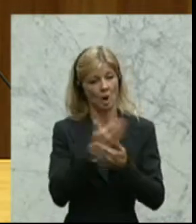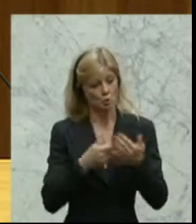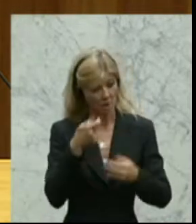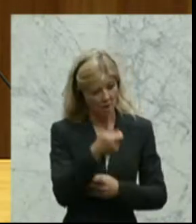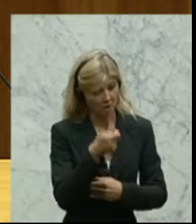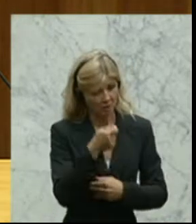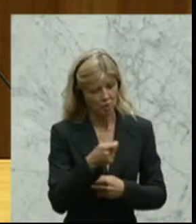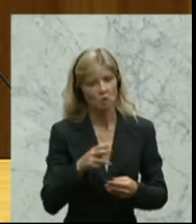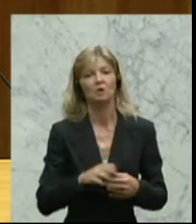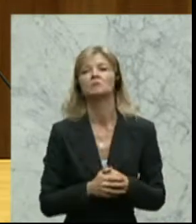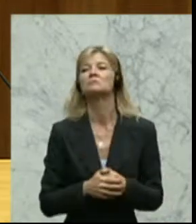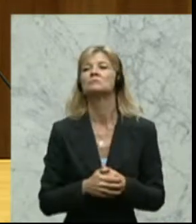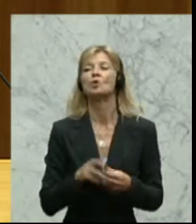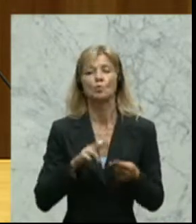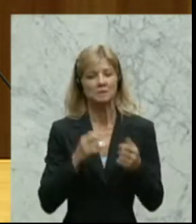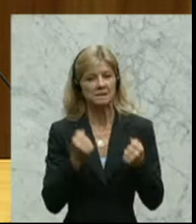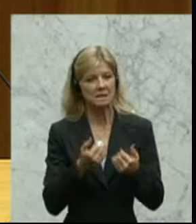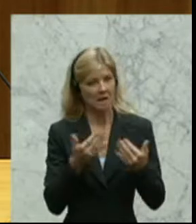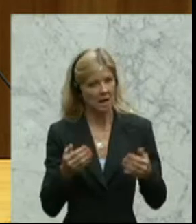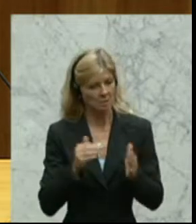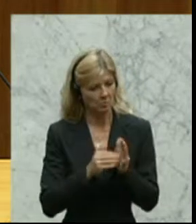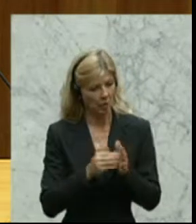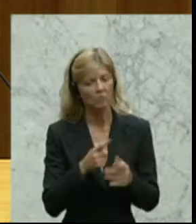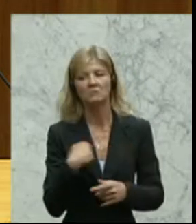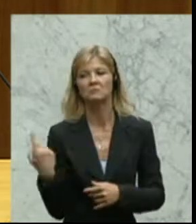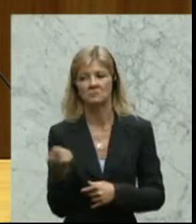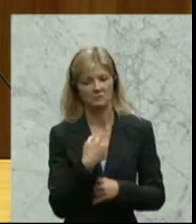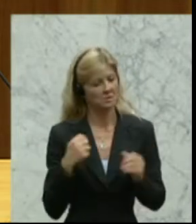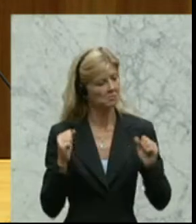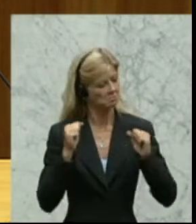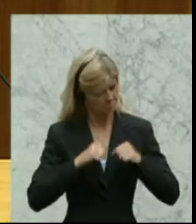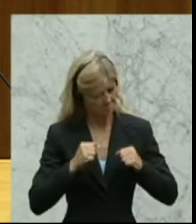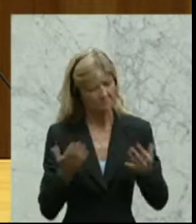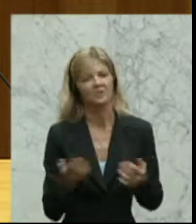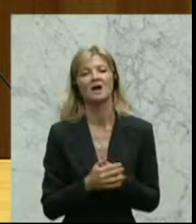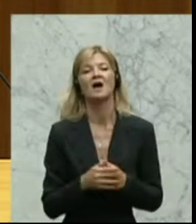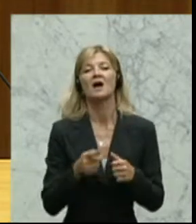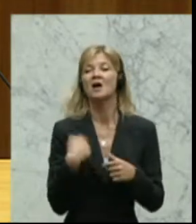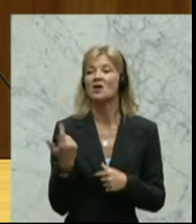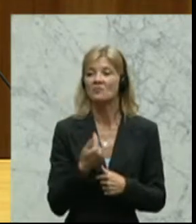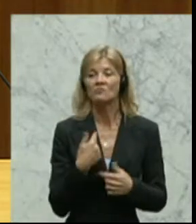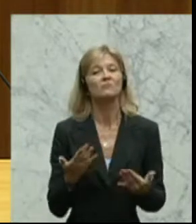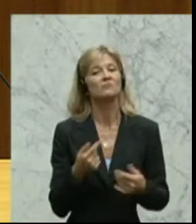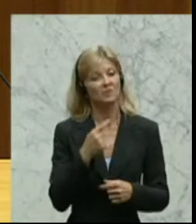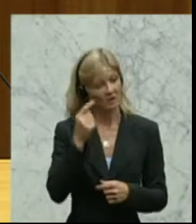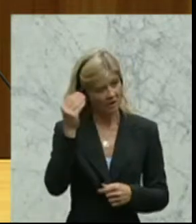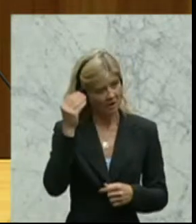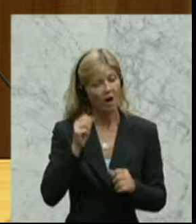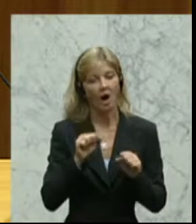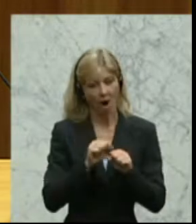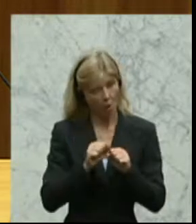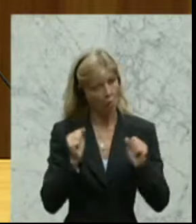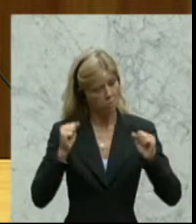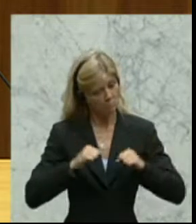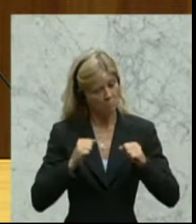ist, wenn wir leisten und nicht verschulden. Wir wissen alle, dass wir mit